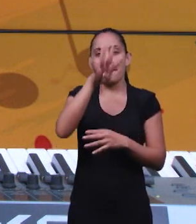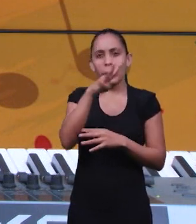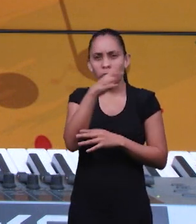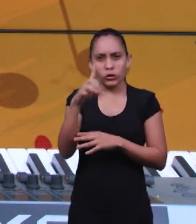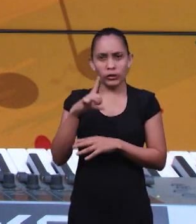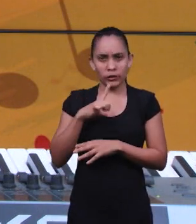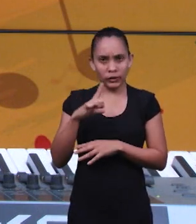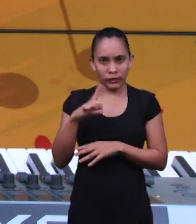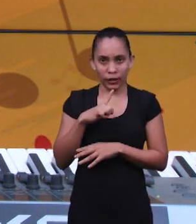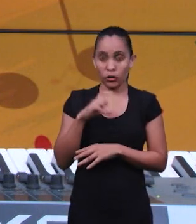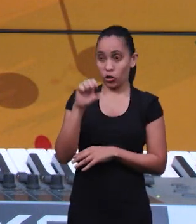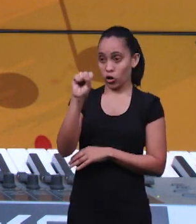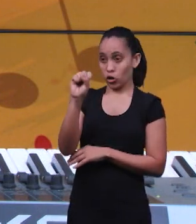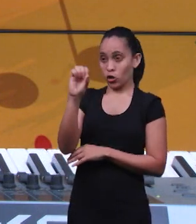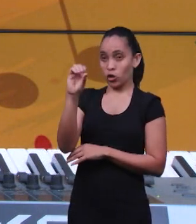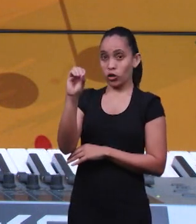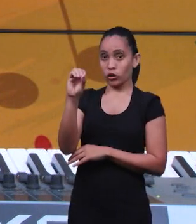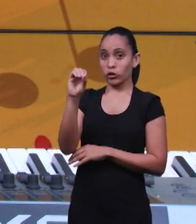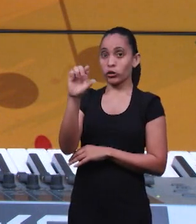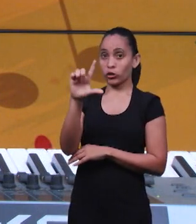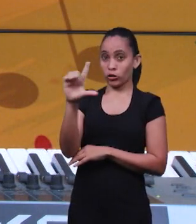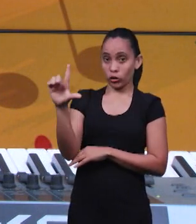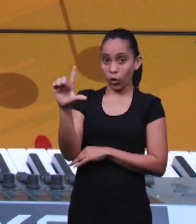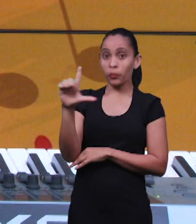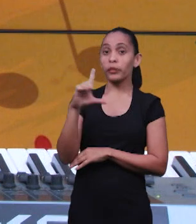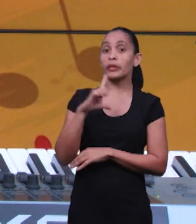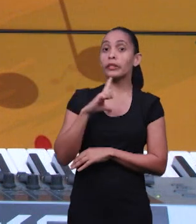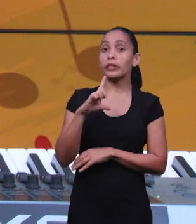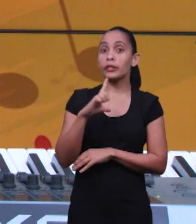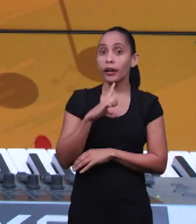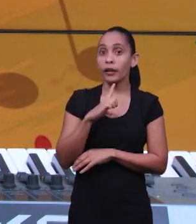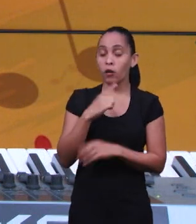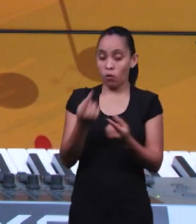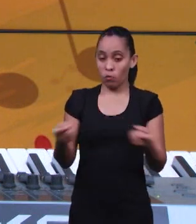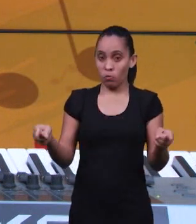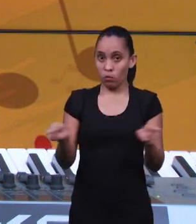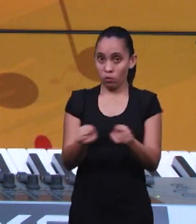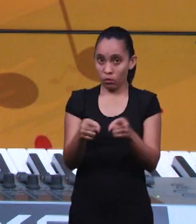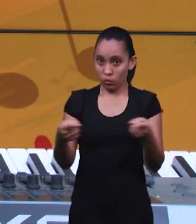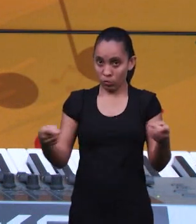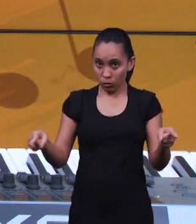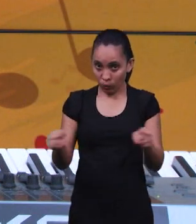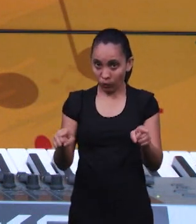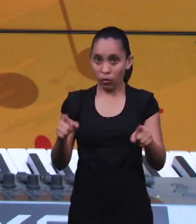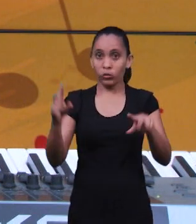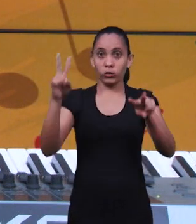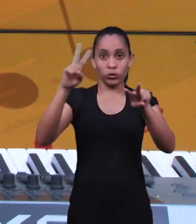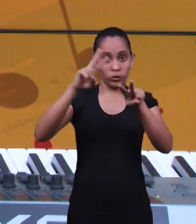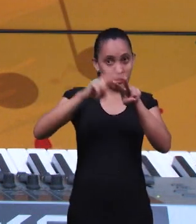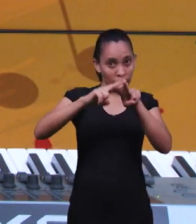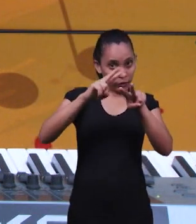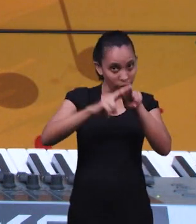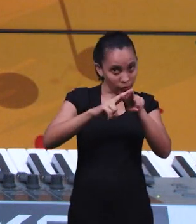partition, nous avons la clé de sol avec la mélodie, deux dièses dans la formation de la